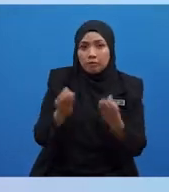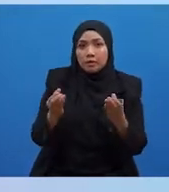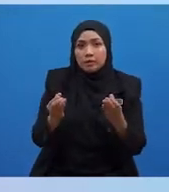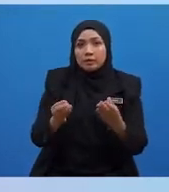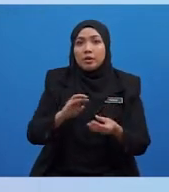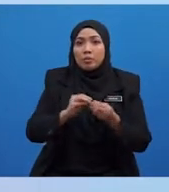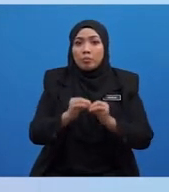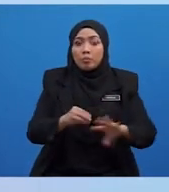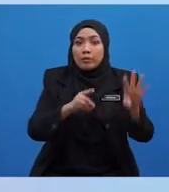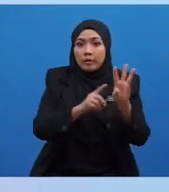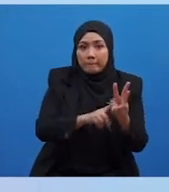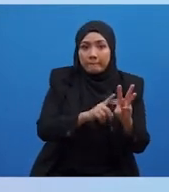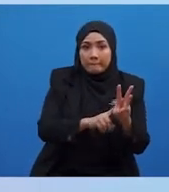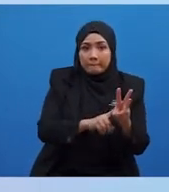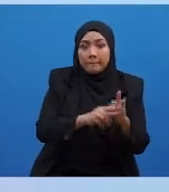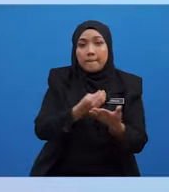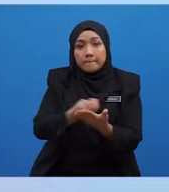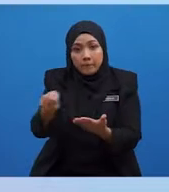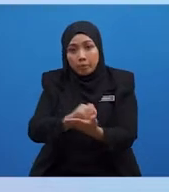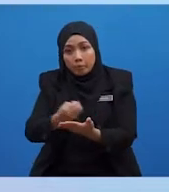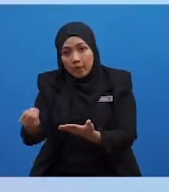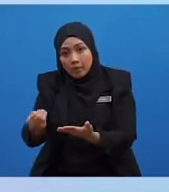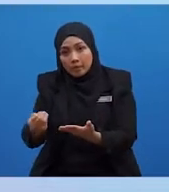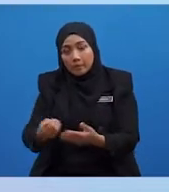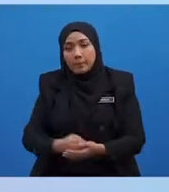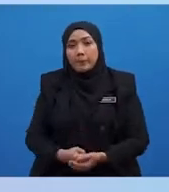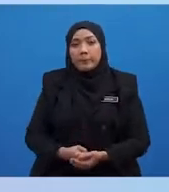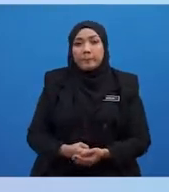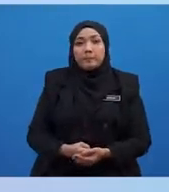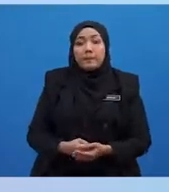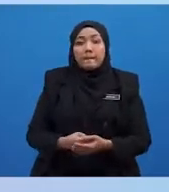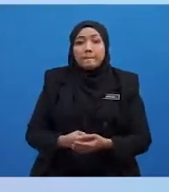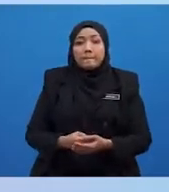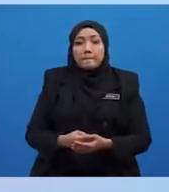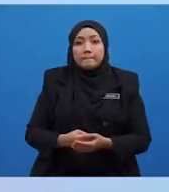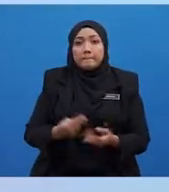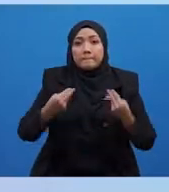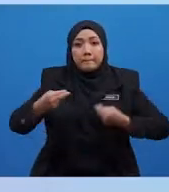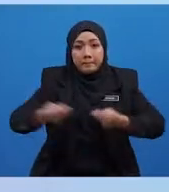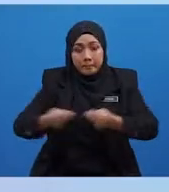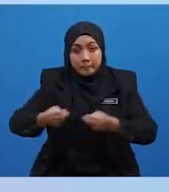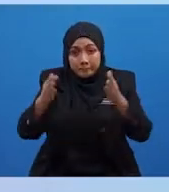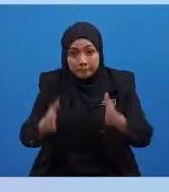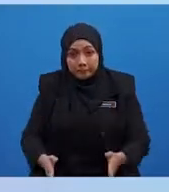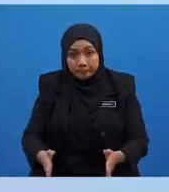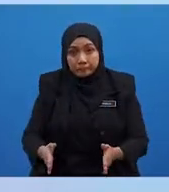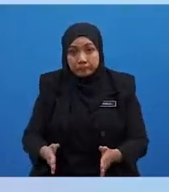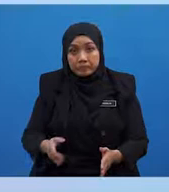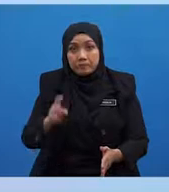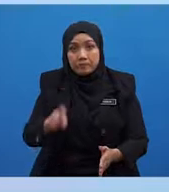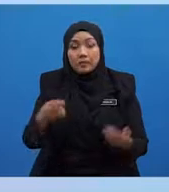Modal. Modal yang ada pada peniaga juga menentukan pemilihan